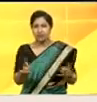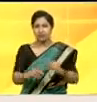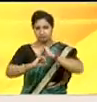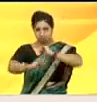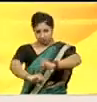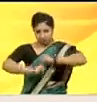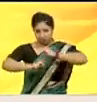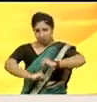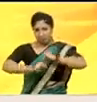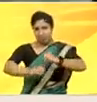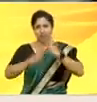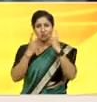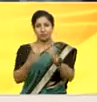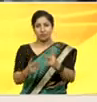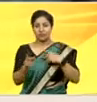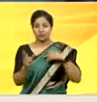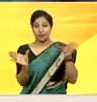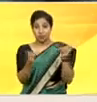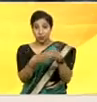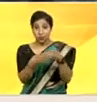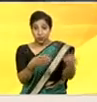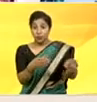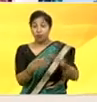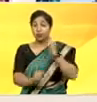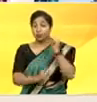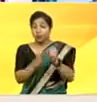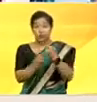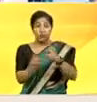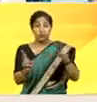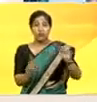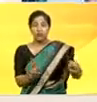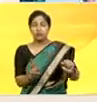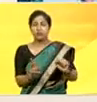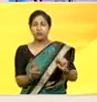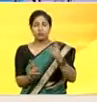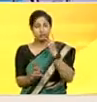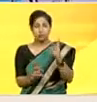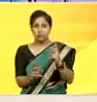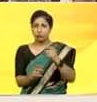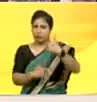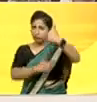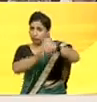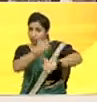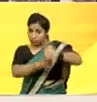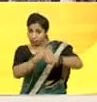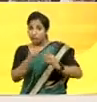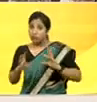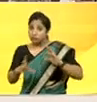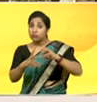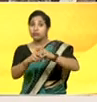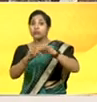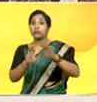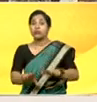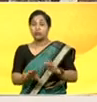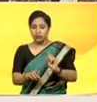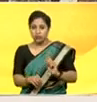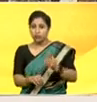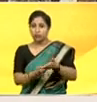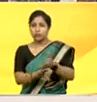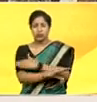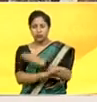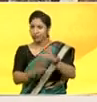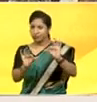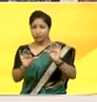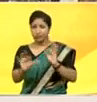में हमारे दल के खिलाड़ी उन कैटेगरीज में भी compete करेंगे जिनमें पहले वे